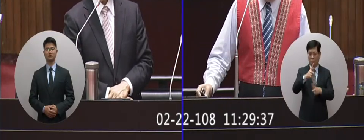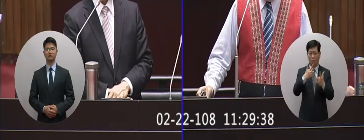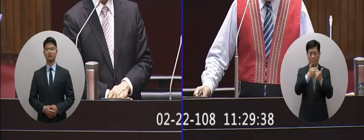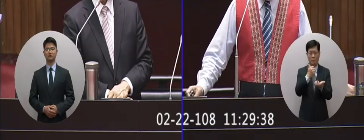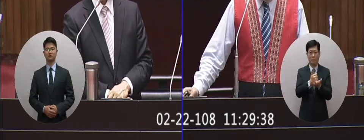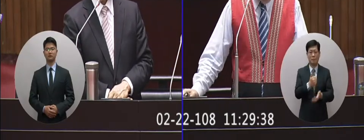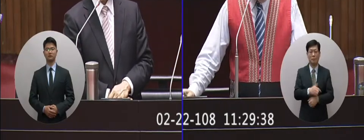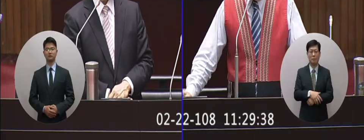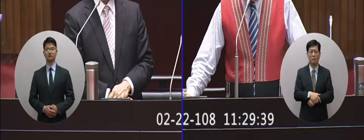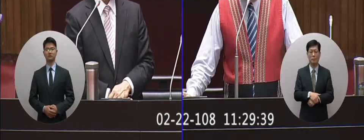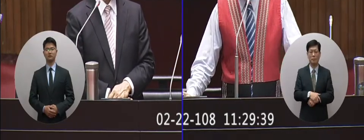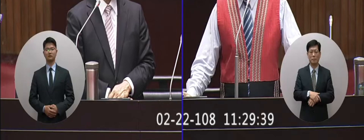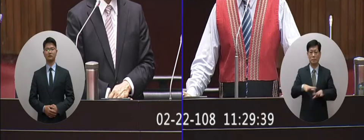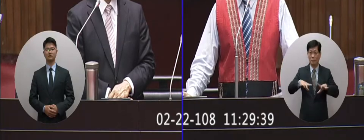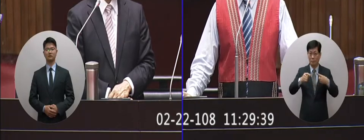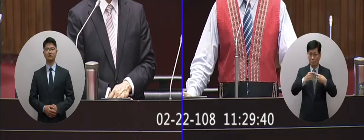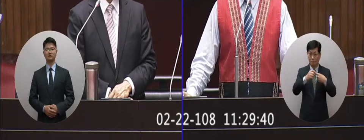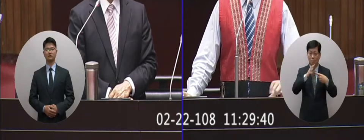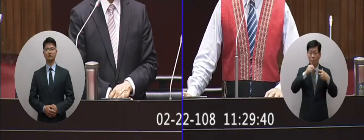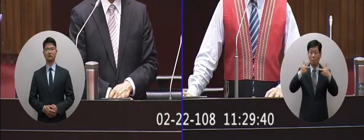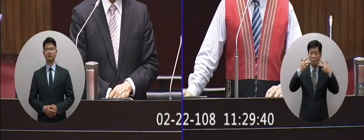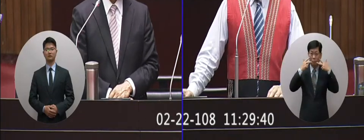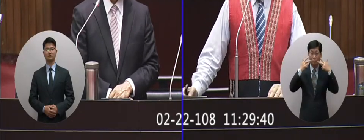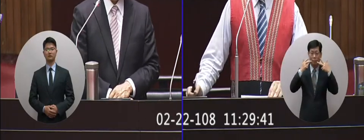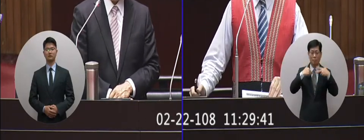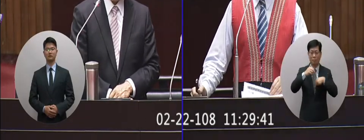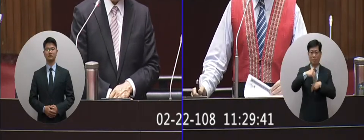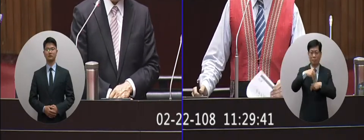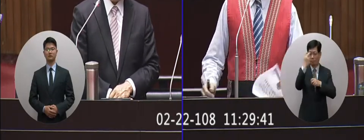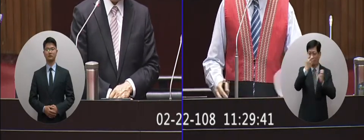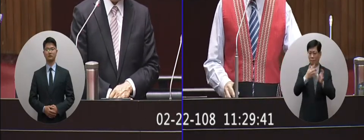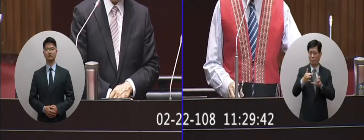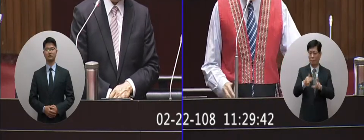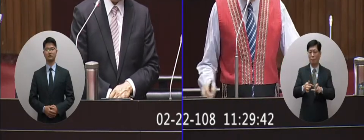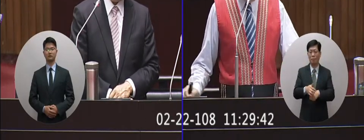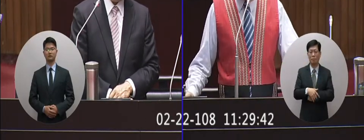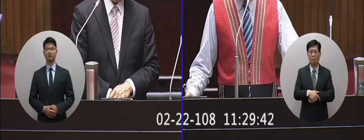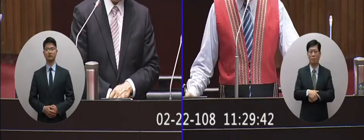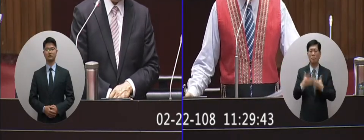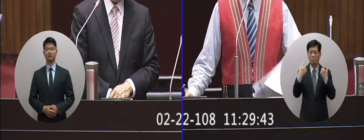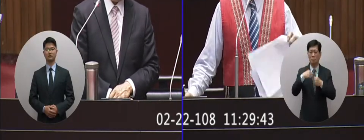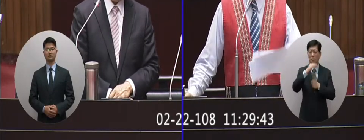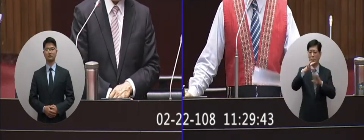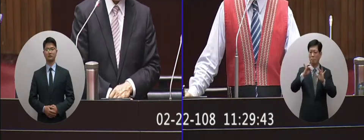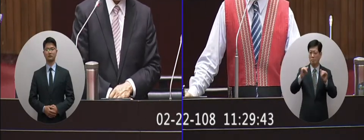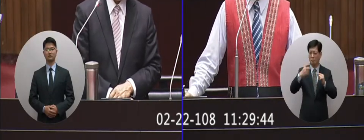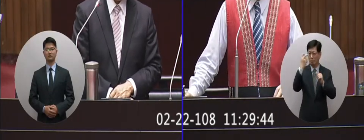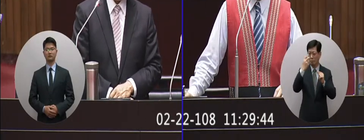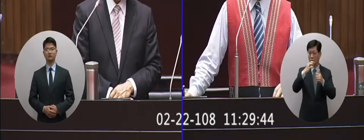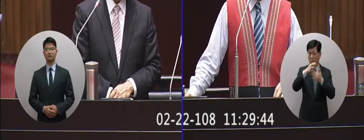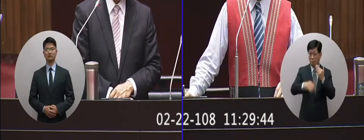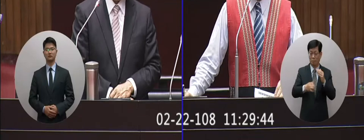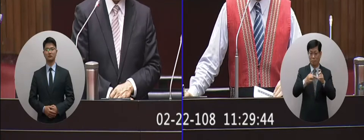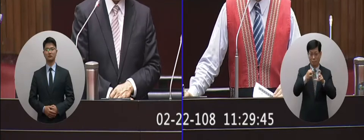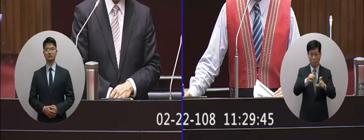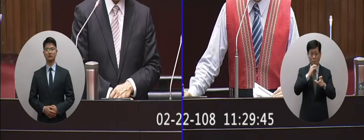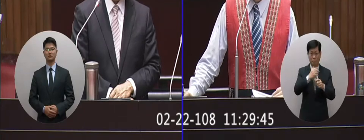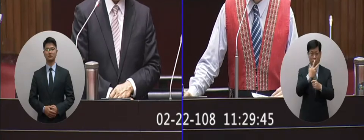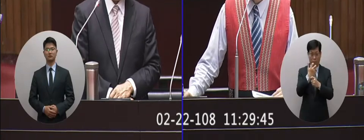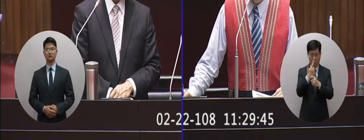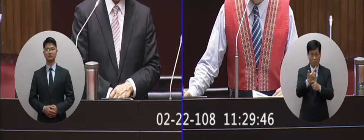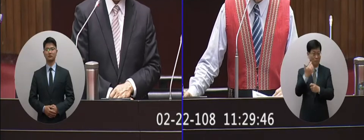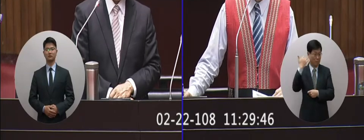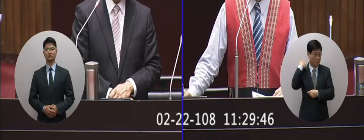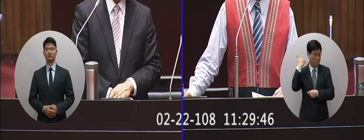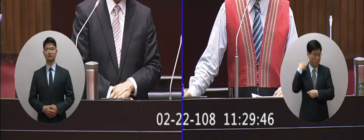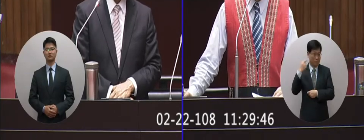成啊。首先呢，就是三地管制期，大家都知道，三地管制期啊是76年动员戡